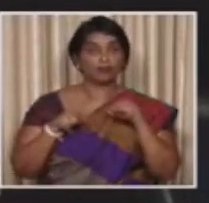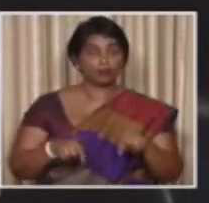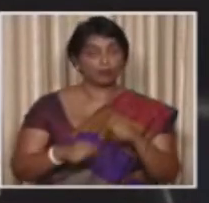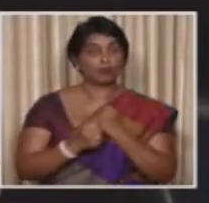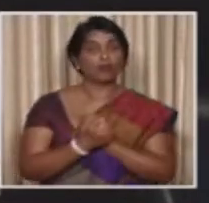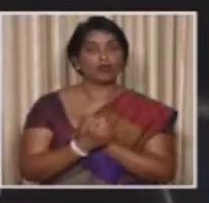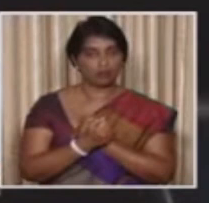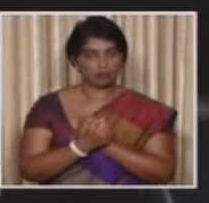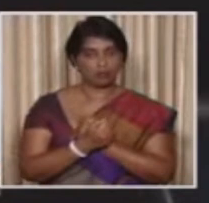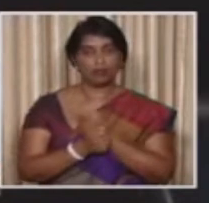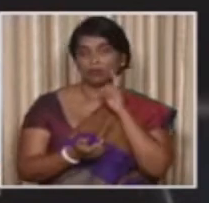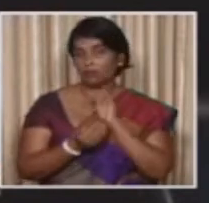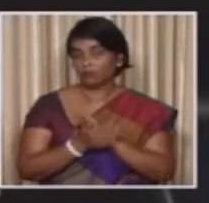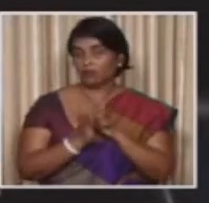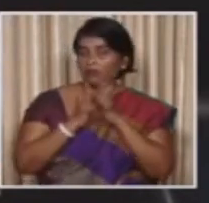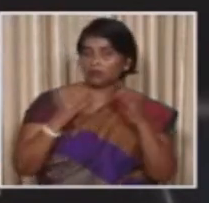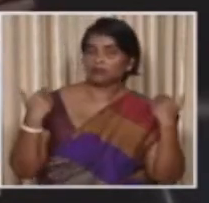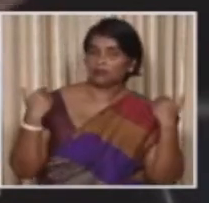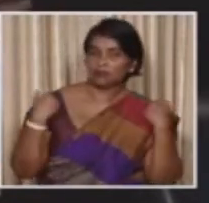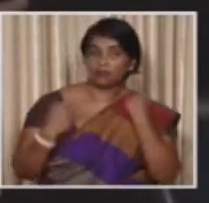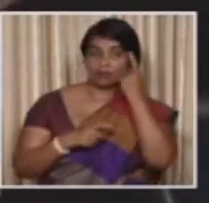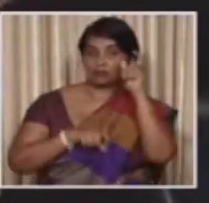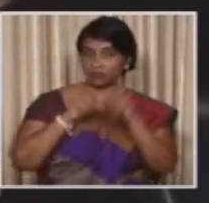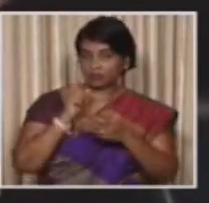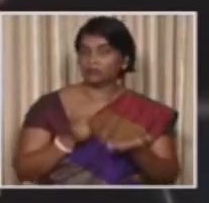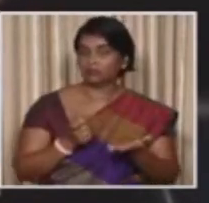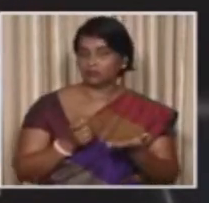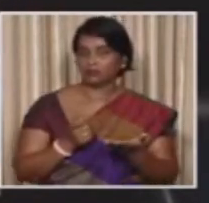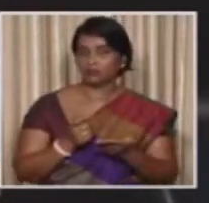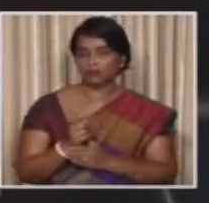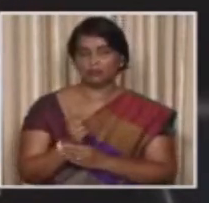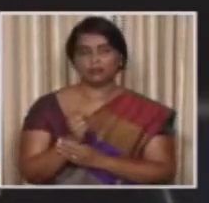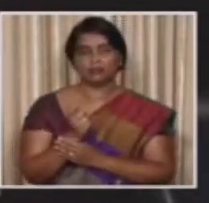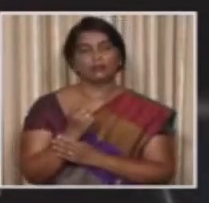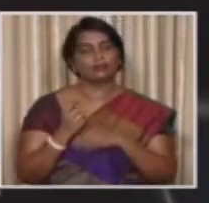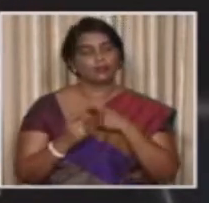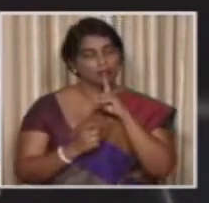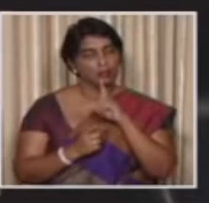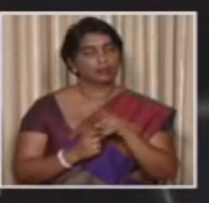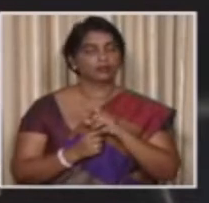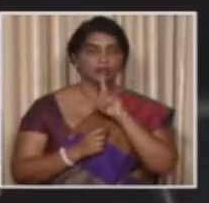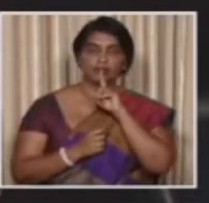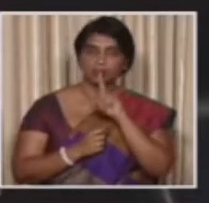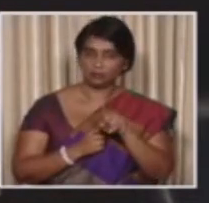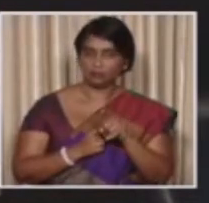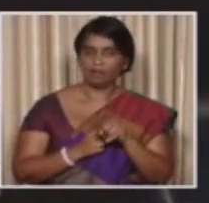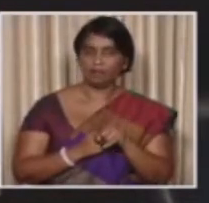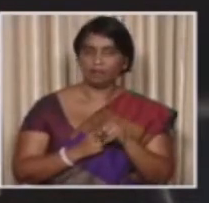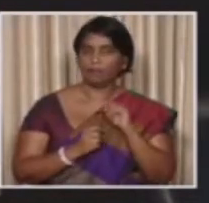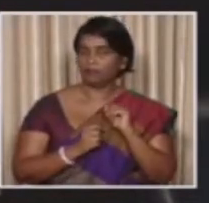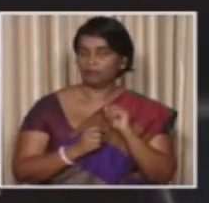පොලිසිය උන් මේක රකගන්න විශාල කැපකිරීමක් කරන දක්ෂ නිලධාරීන් ඉන්නේ. මම ඉතාම ඕනකමින් ඉල්ලීමක් කරනවා.